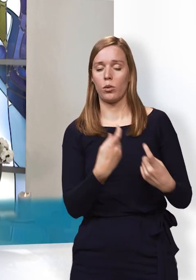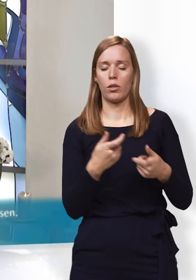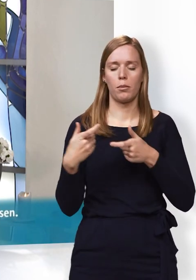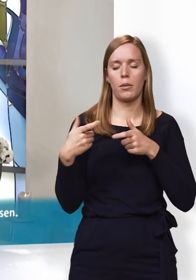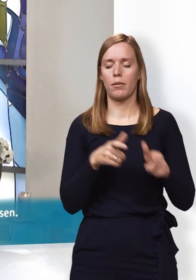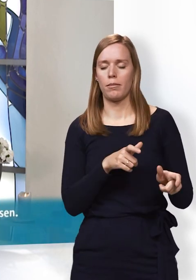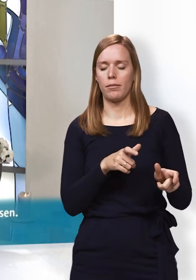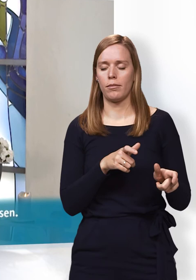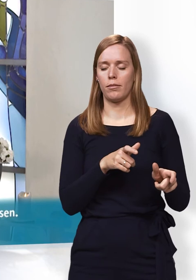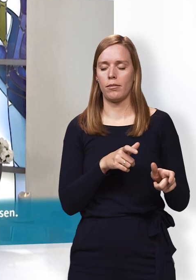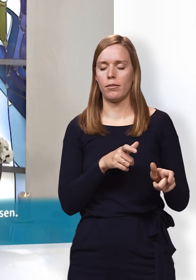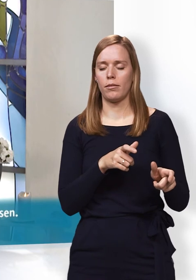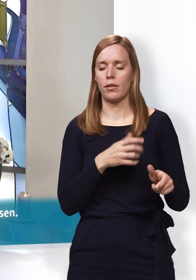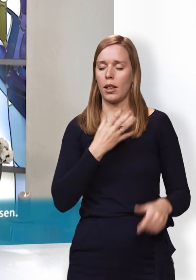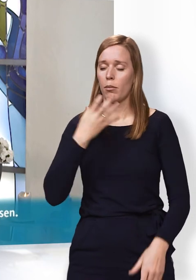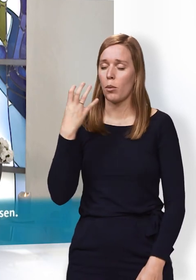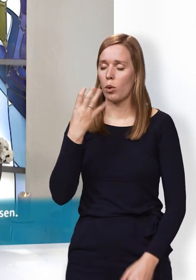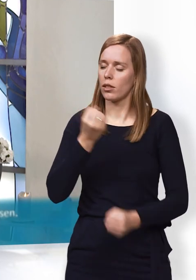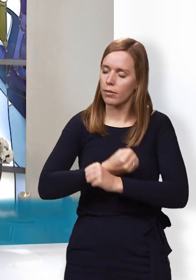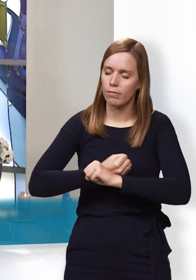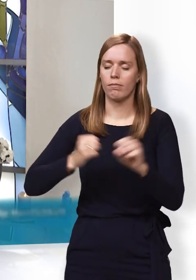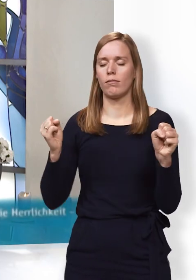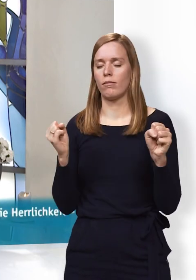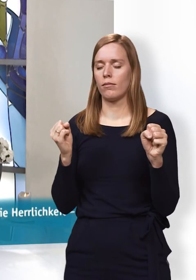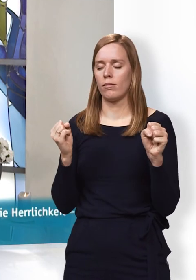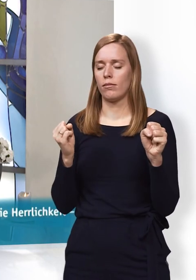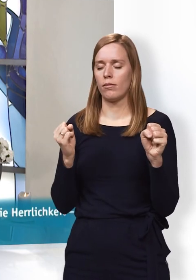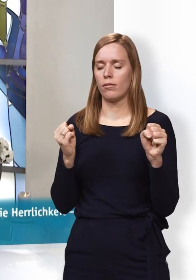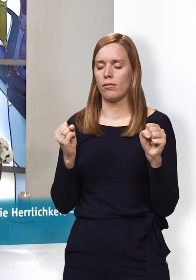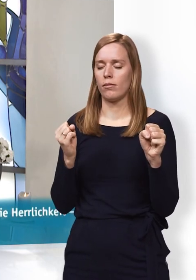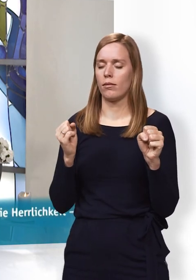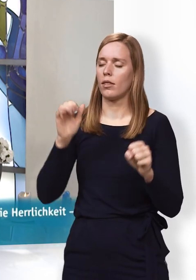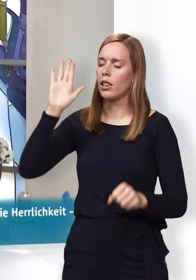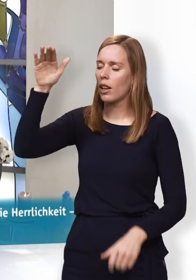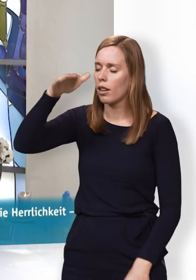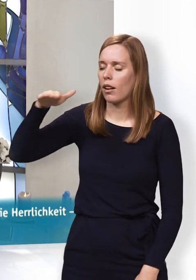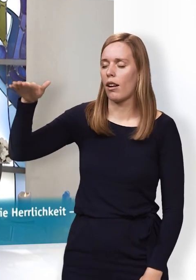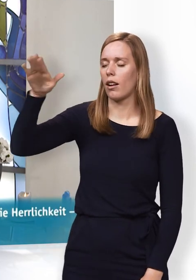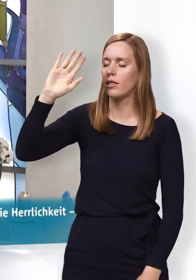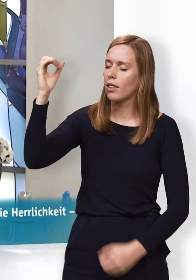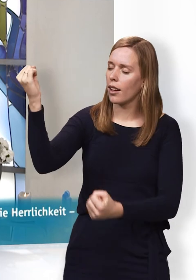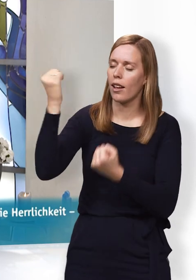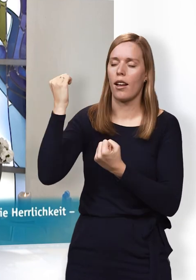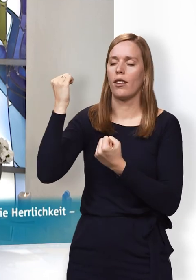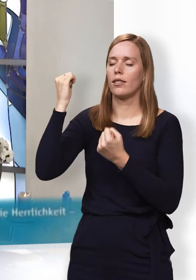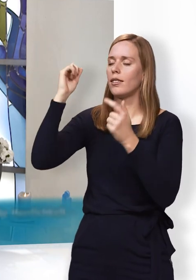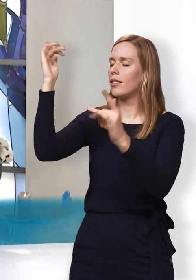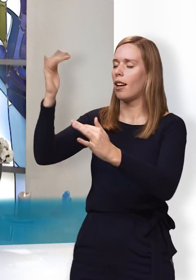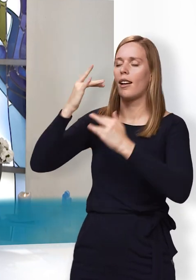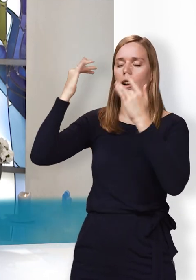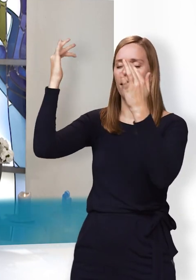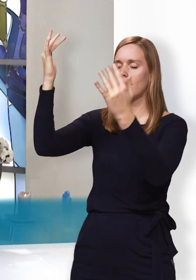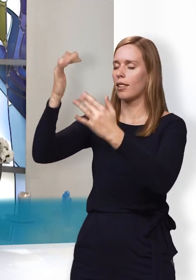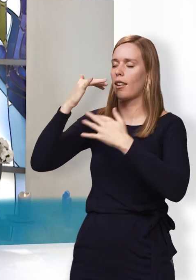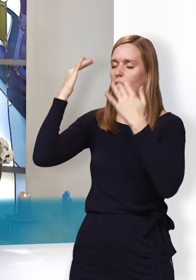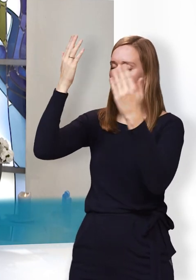führe uns nicht in Versuchung, sondern erlöse uns von dem Bösen. denn dein ist das Reich und die Kraft und die